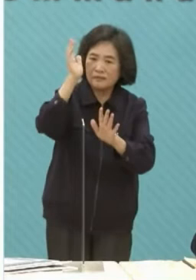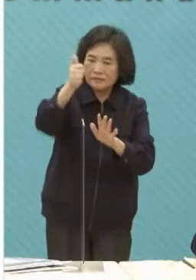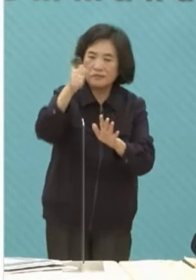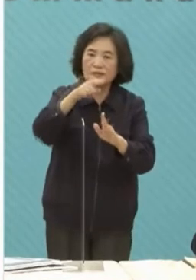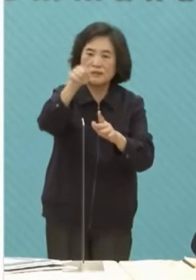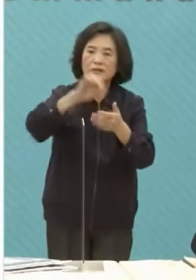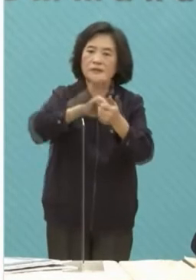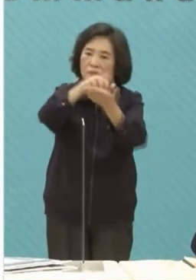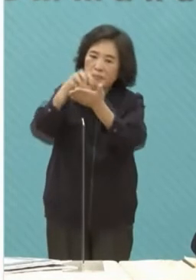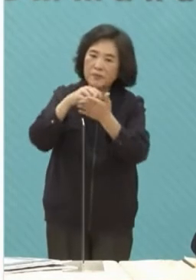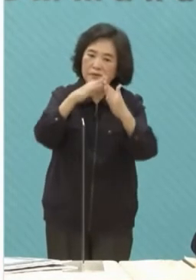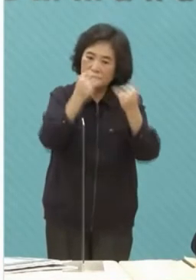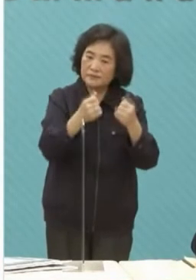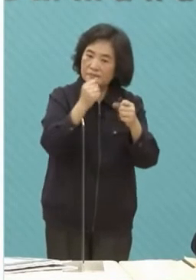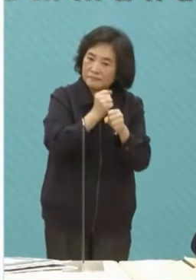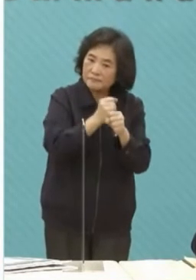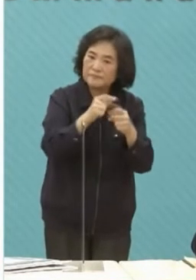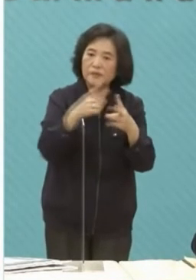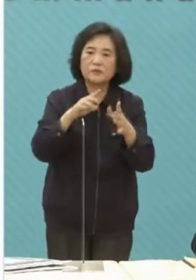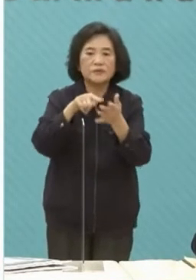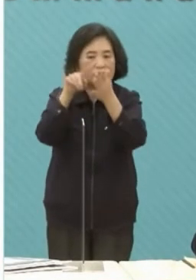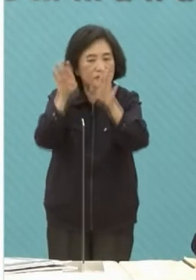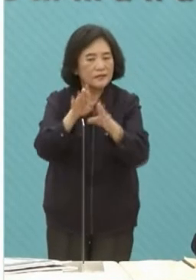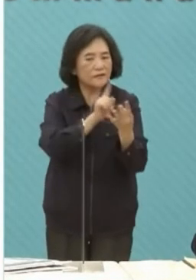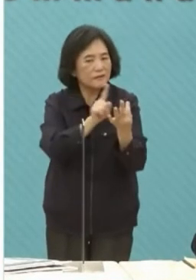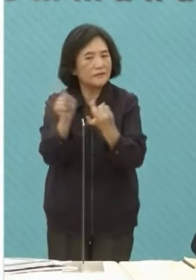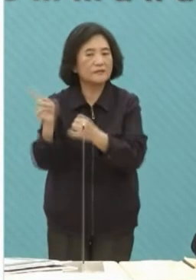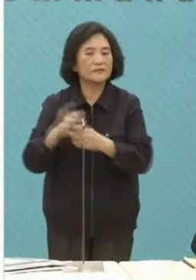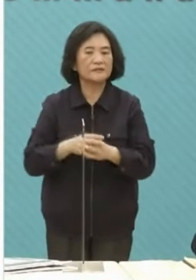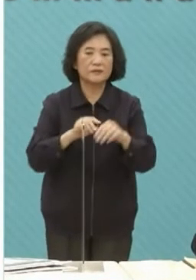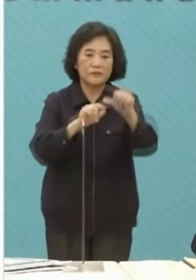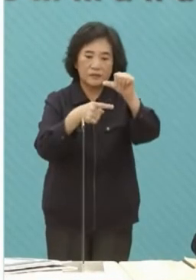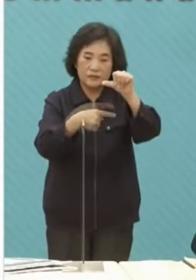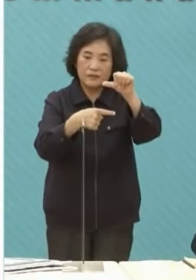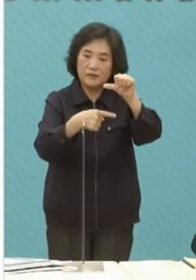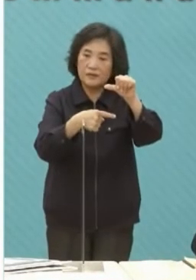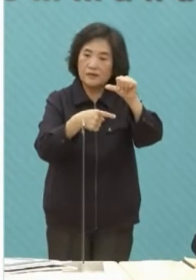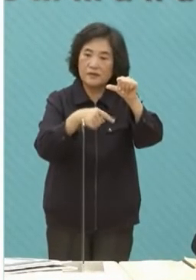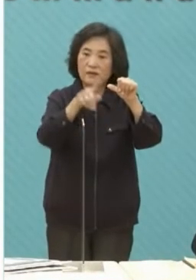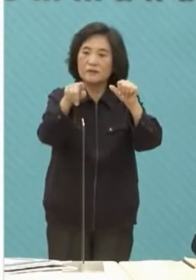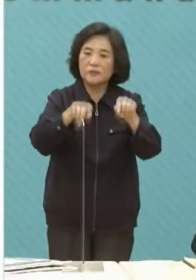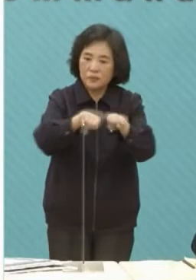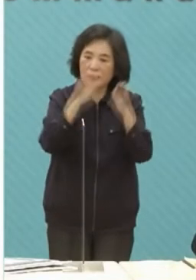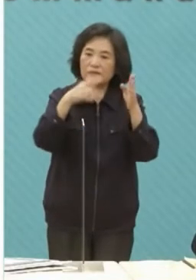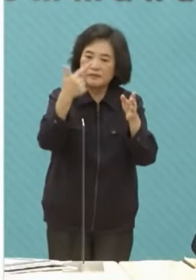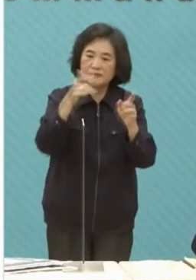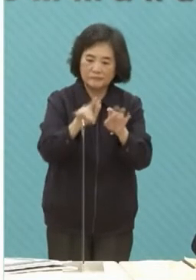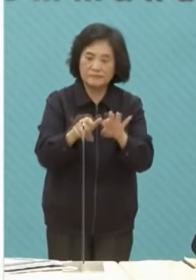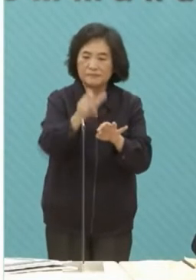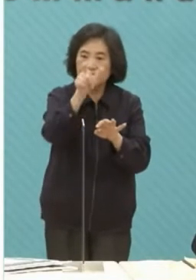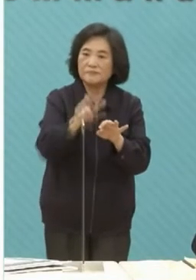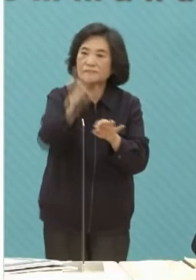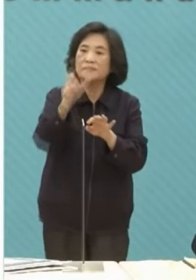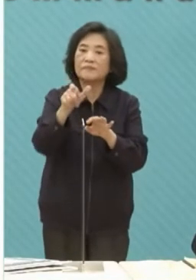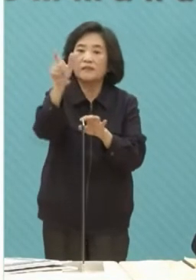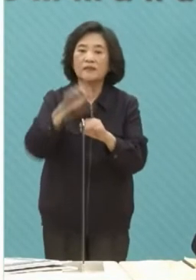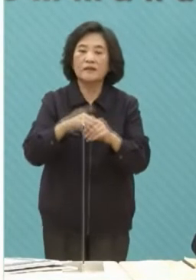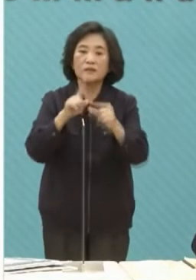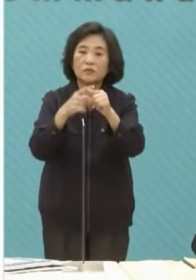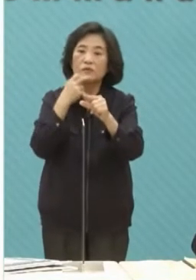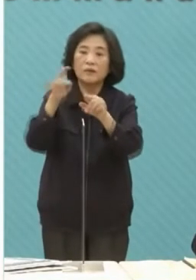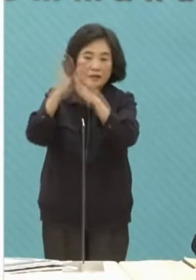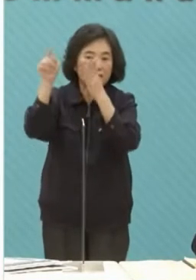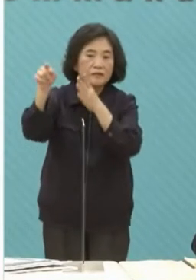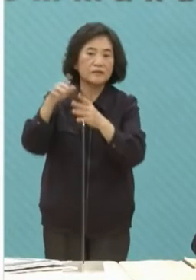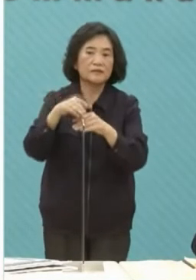居家办公或者是向公司请假。那5月1号的部分就请大家填写中央的简讯系统，再由中央直